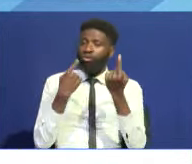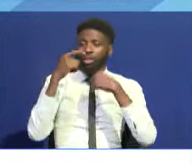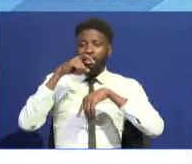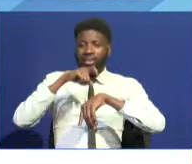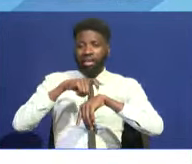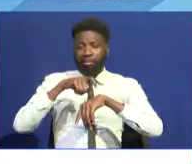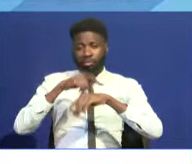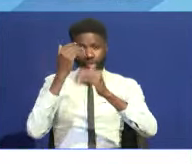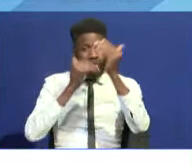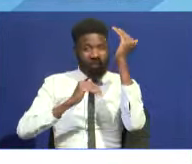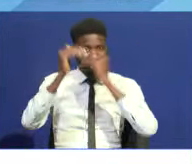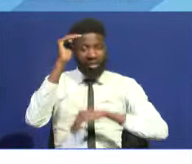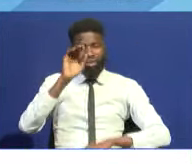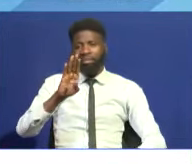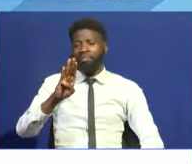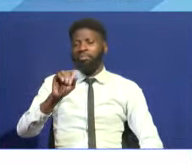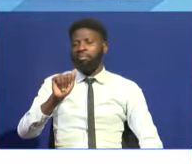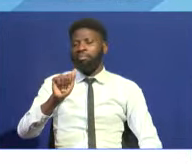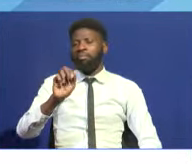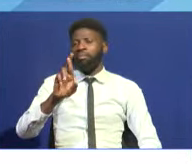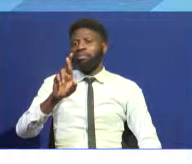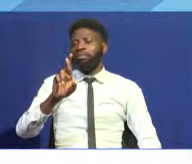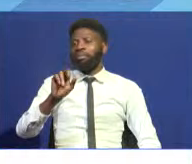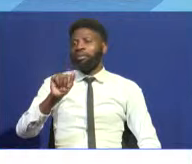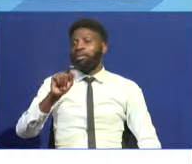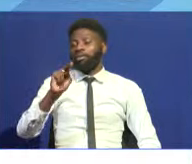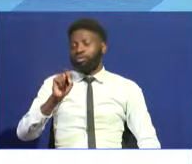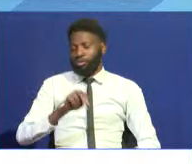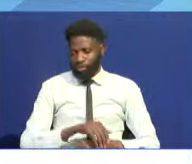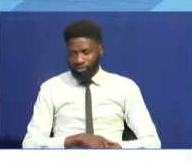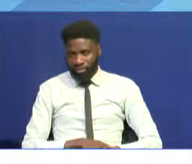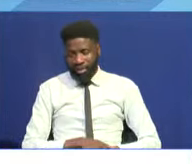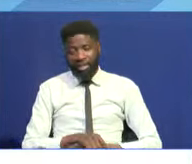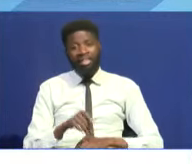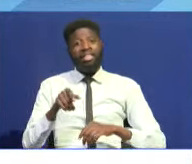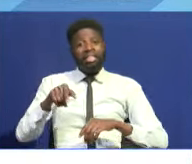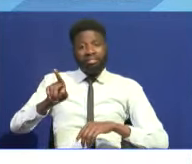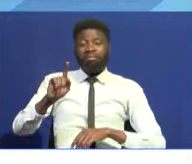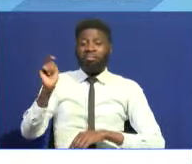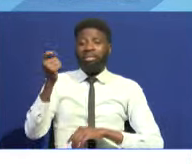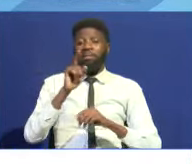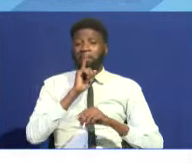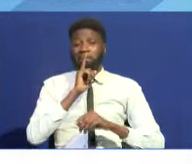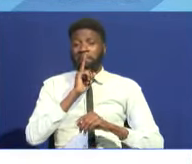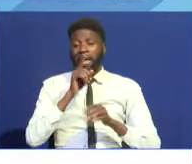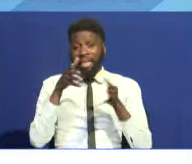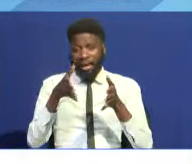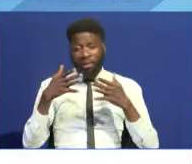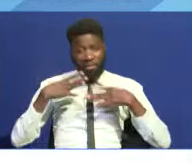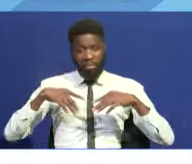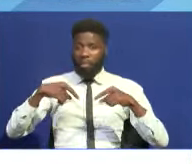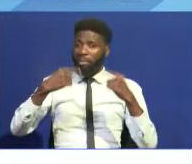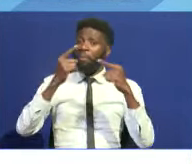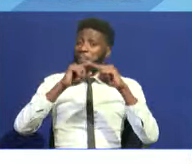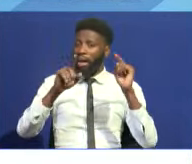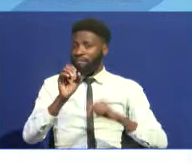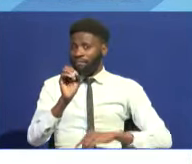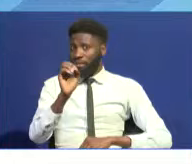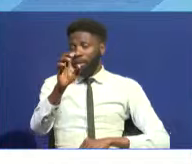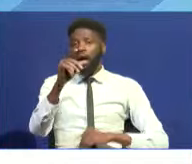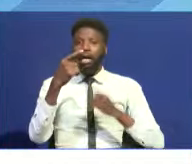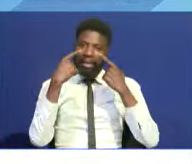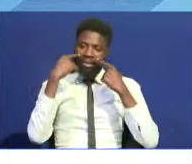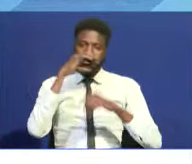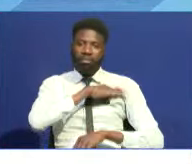Rais alisema ingawa mfumo huo unakabiliwa na pingamizi kwa sasa, manufaa yake yatabainika baadaye. Alisema ufadhili kwa wanafunzi wa mwaka